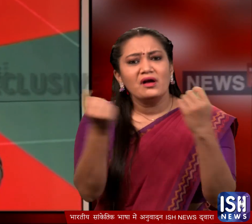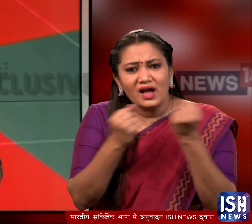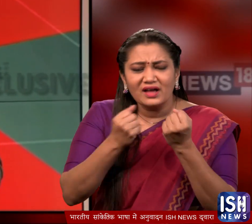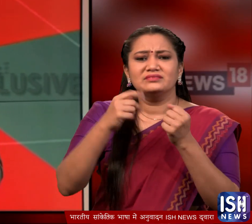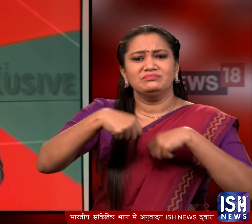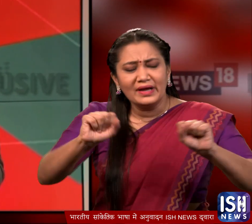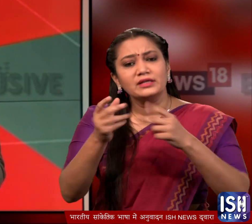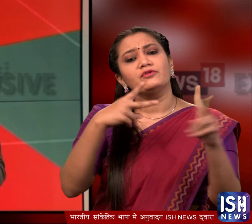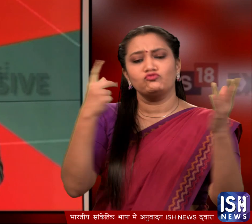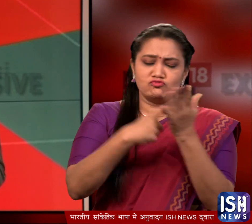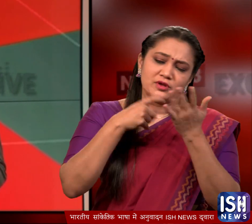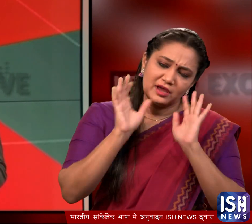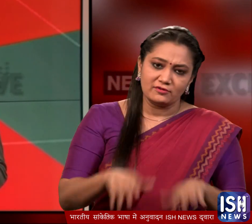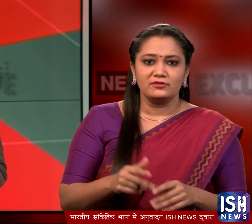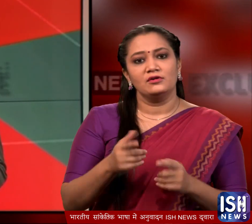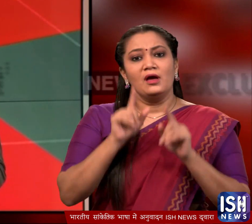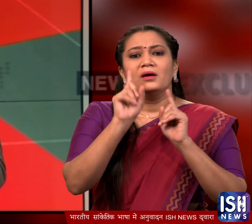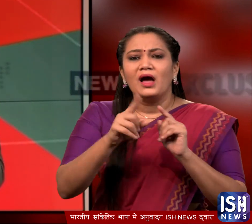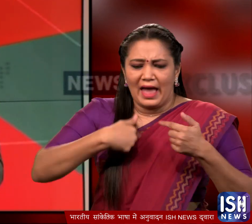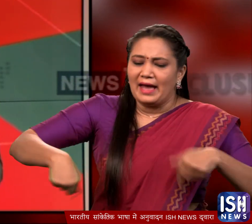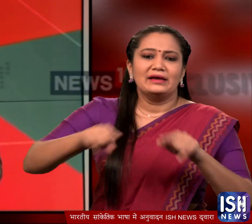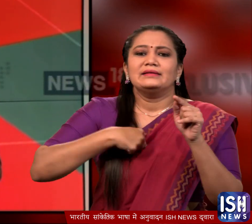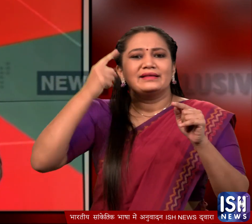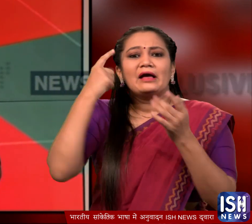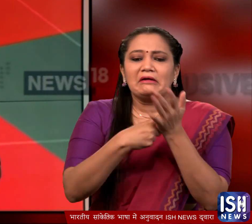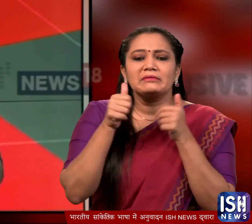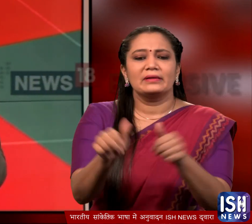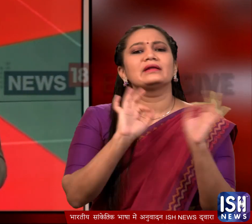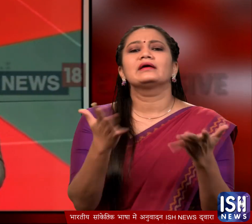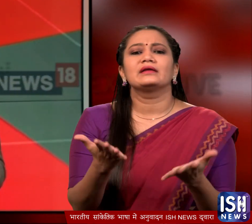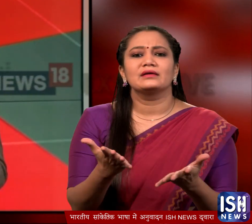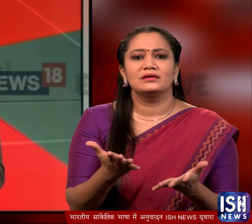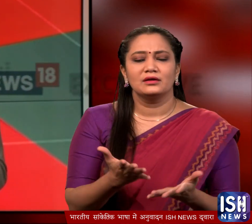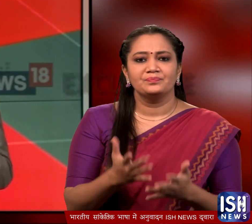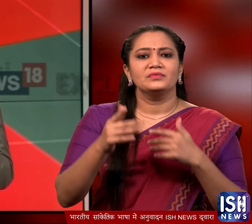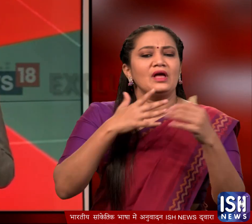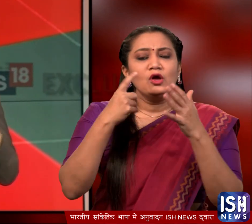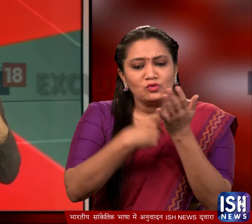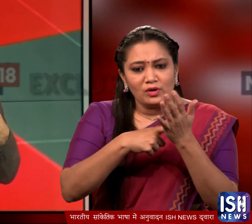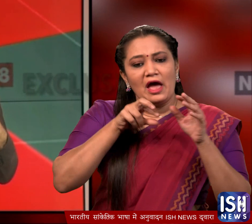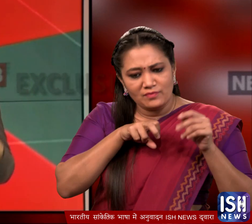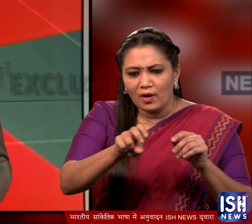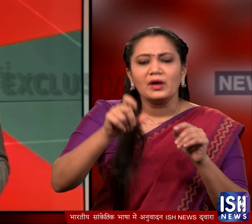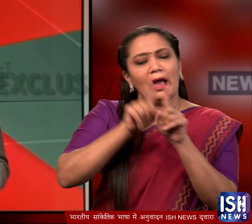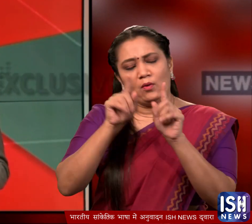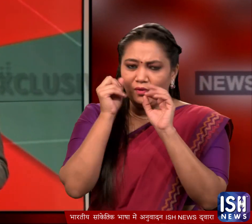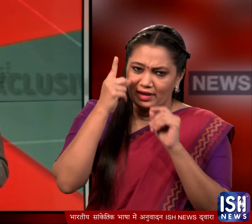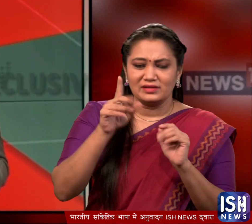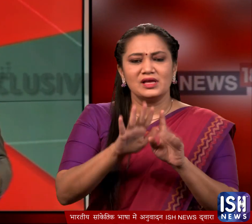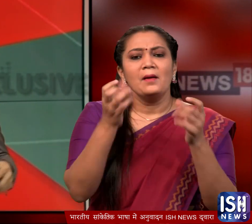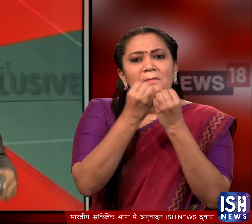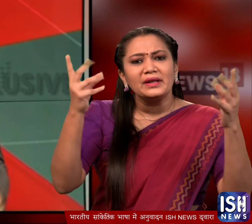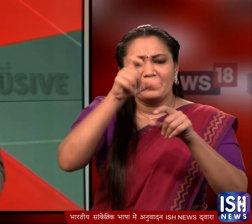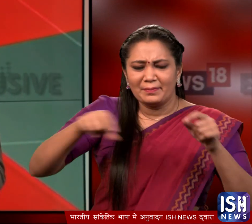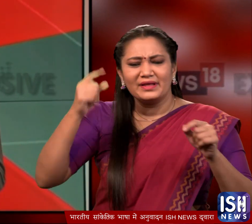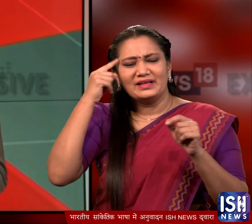चलाने वालों के लिए कुछ नियम हैं जिनका पालन करने की जहमत हम लोग बिल्कुल नहीं उठाते। पैदल चलने वालों पर चूंकि ट्रैफिक का कानून लागू नहीं होता, इसलिए